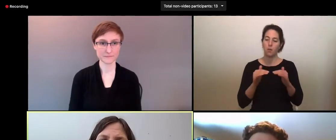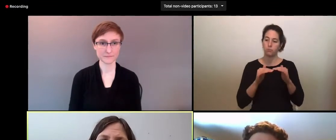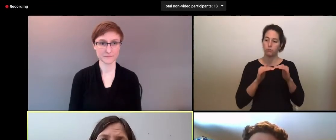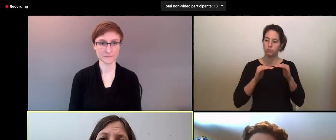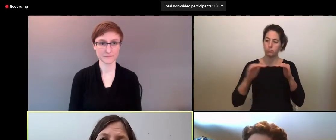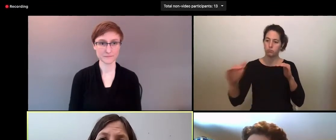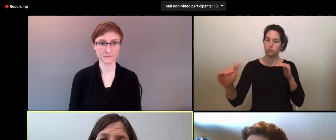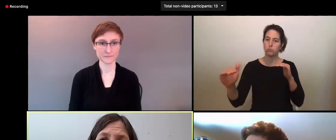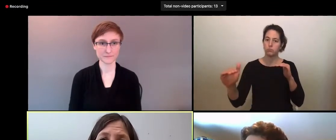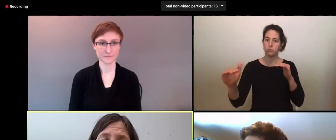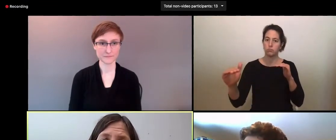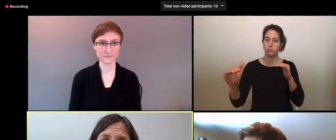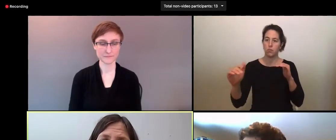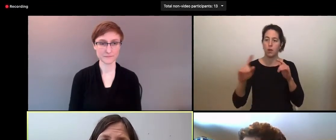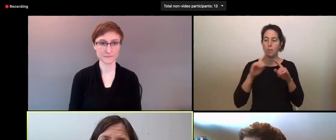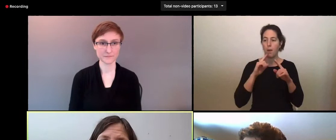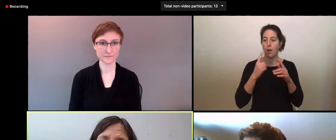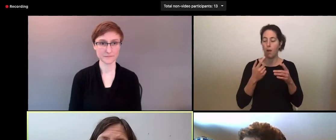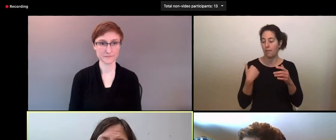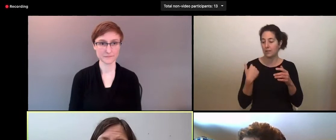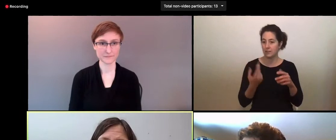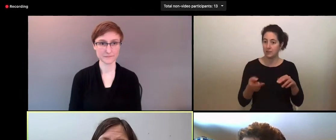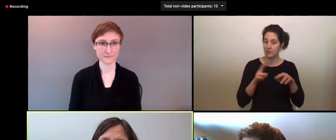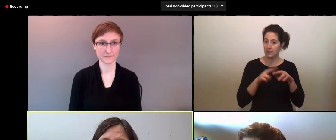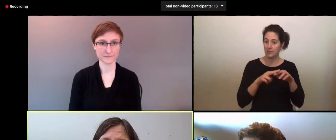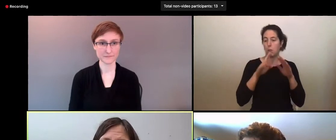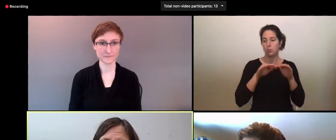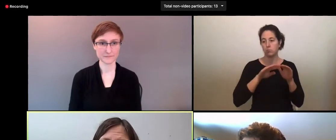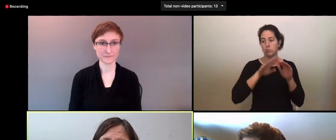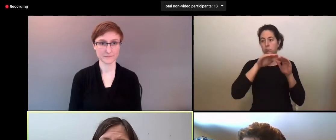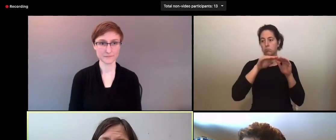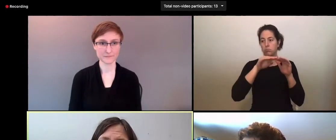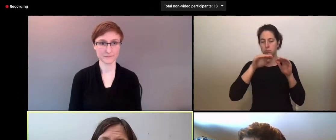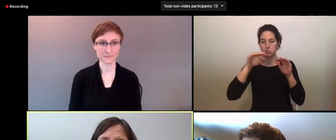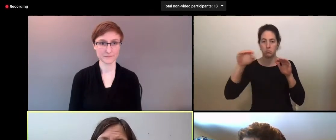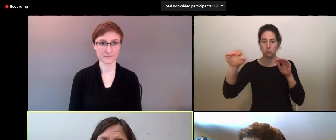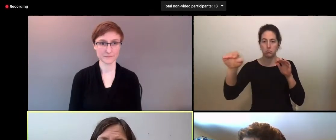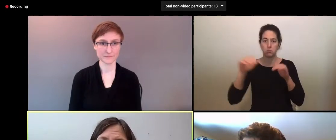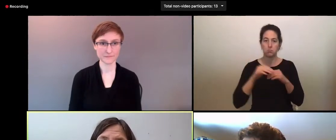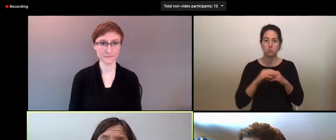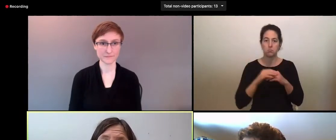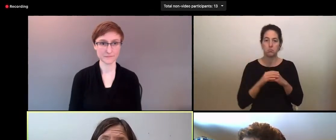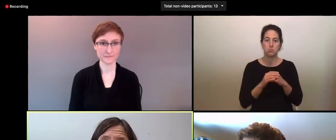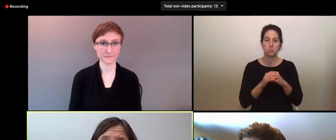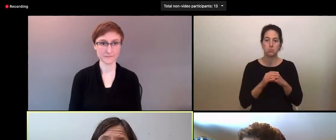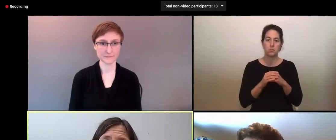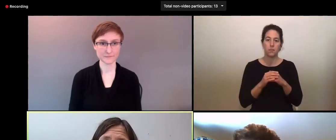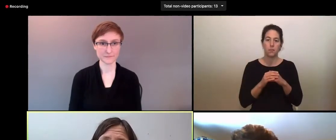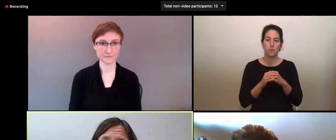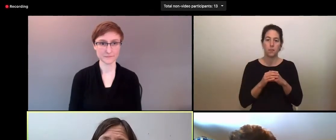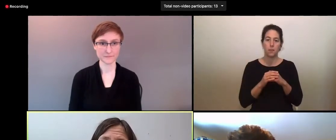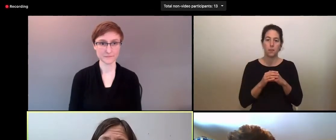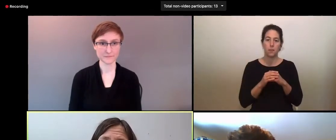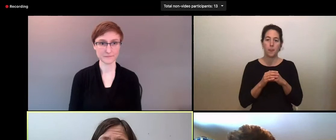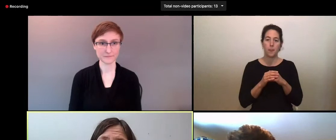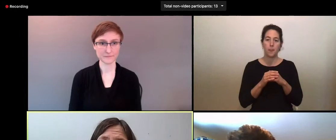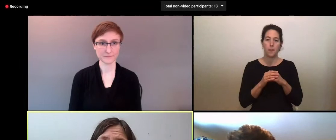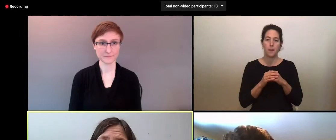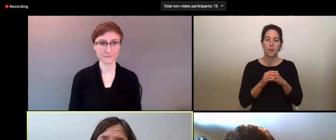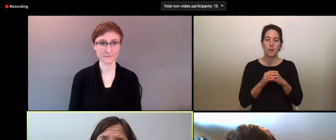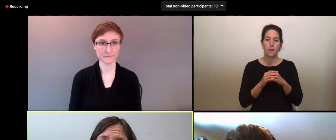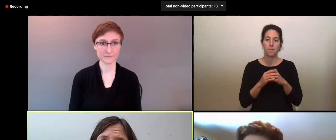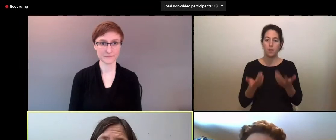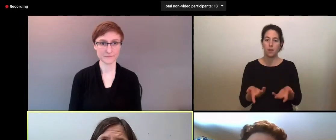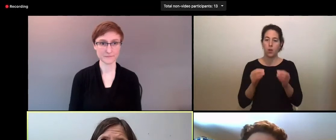à un niveau plus haut. Alors, à la centre de dépistage et évaluation, le